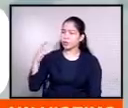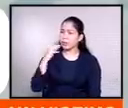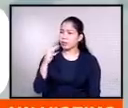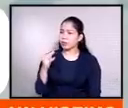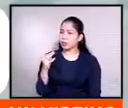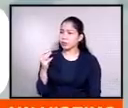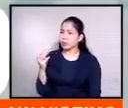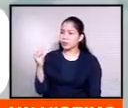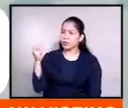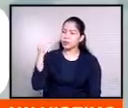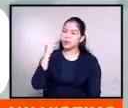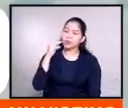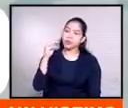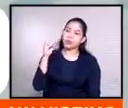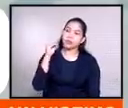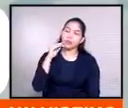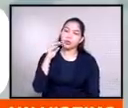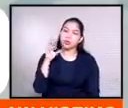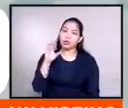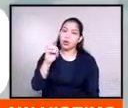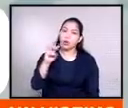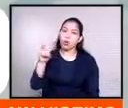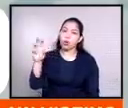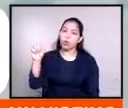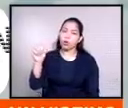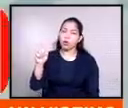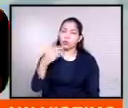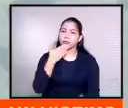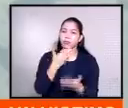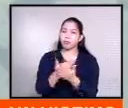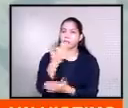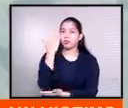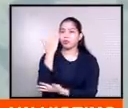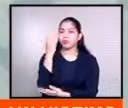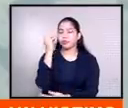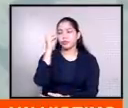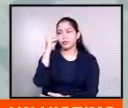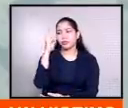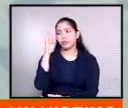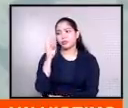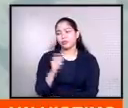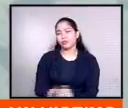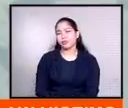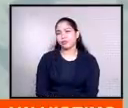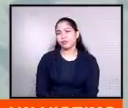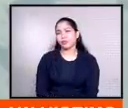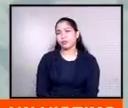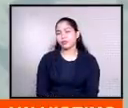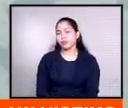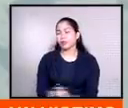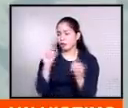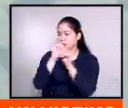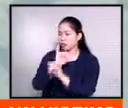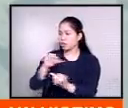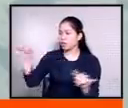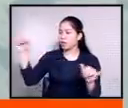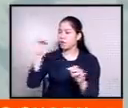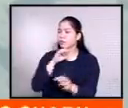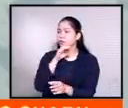Mariza Cruz ng OWA, magandang tanghali po, Miss Mariza. Magandang tanghali po, Sir Rafi. Ma'am, tulad po sa kaso